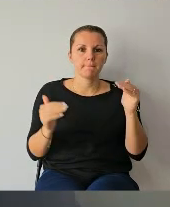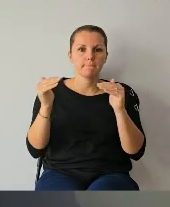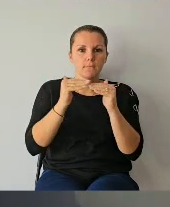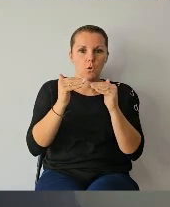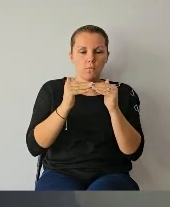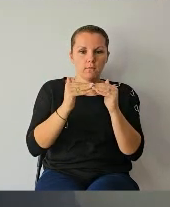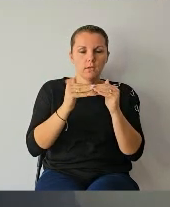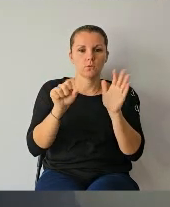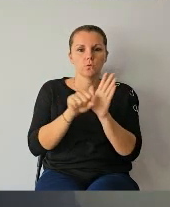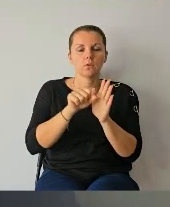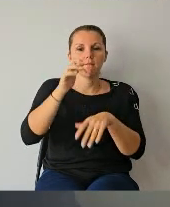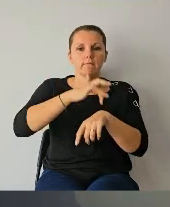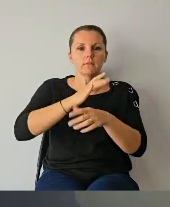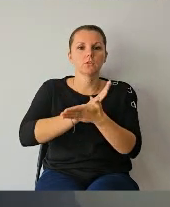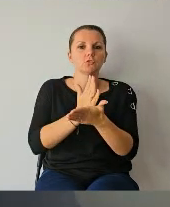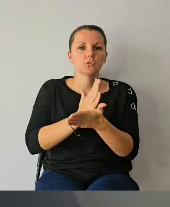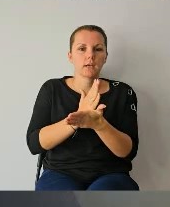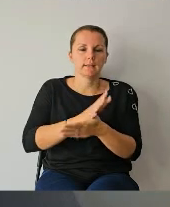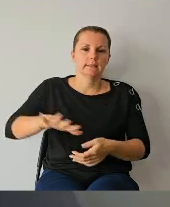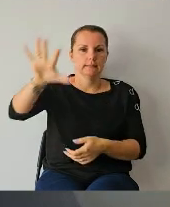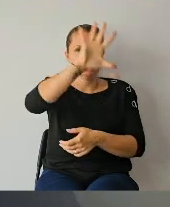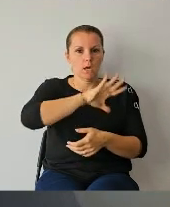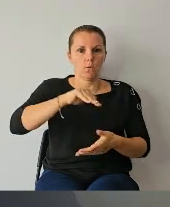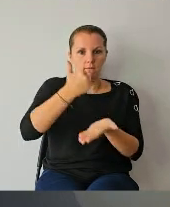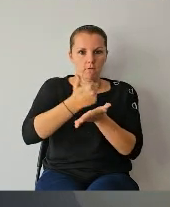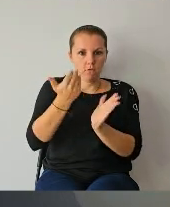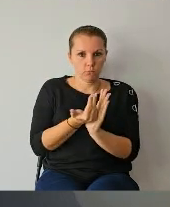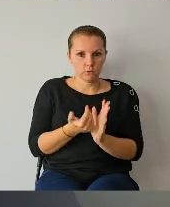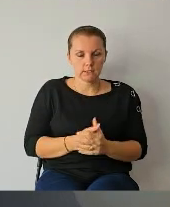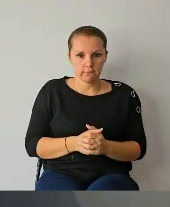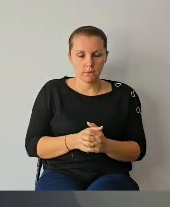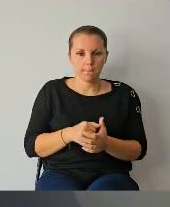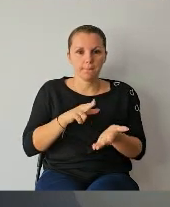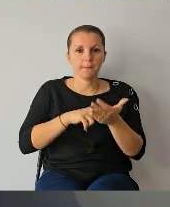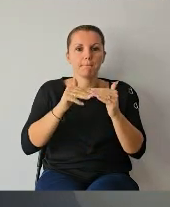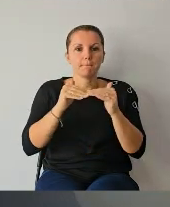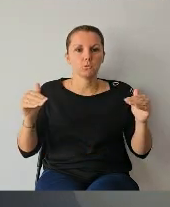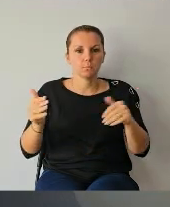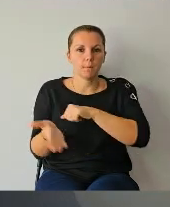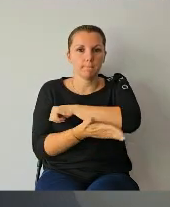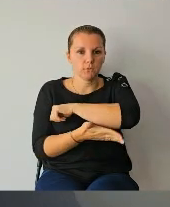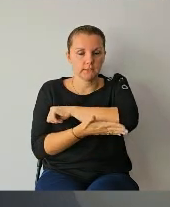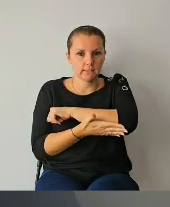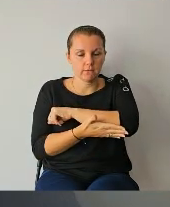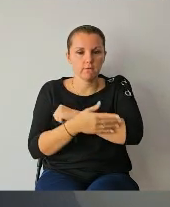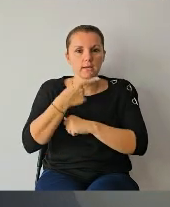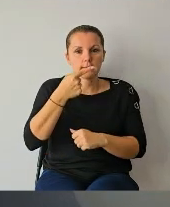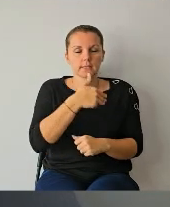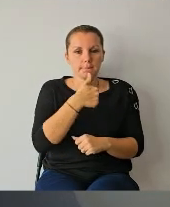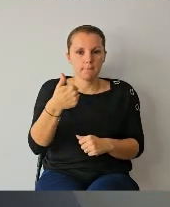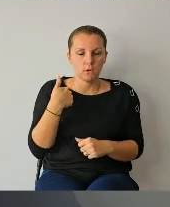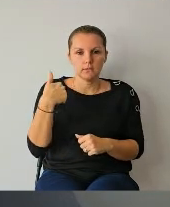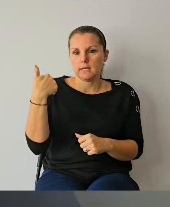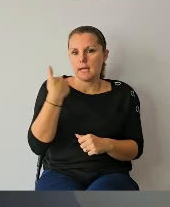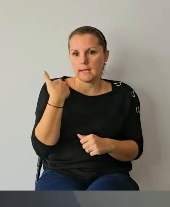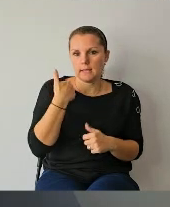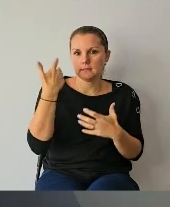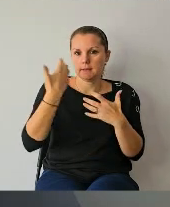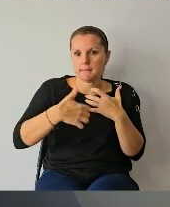wyniku średniego w województwie na poziomie podstawowym, zdawanie języka polskiego, angielskiego,